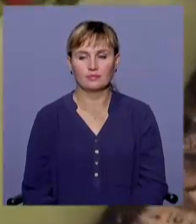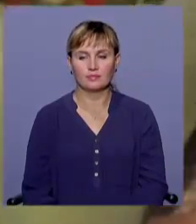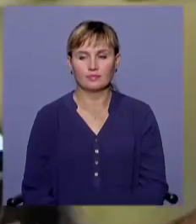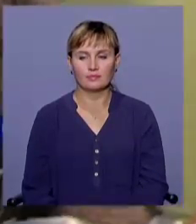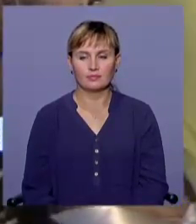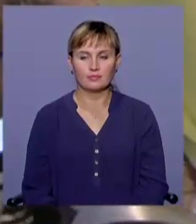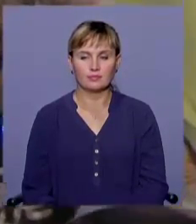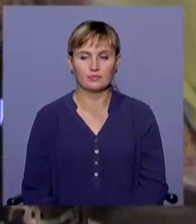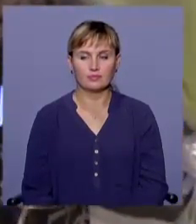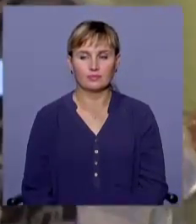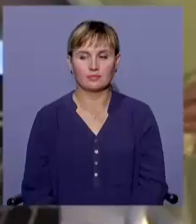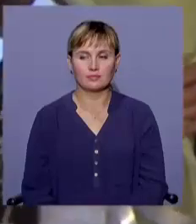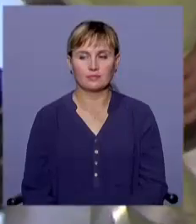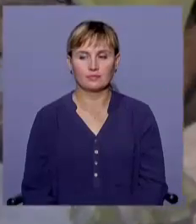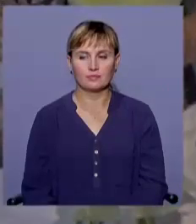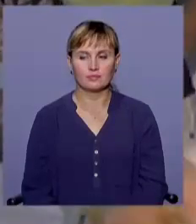радость.